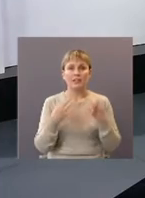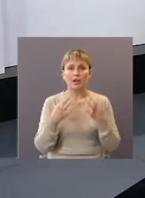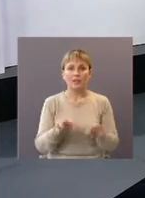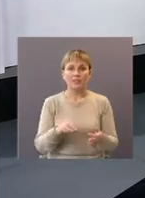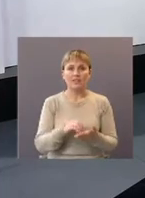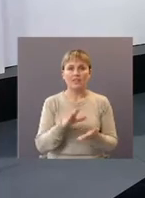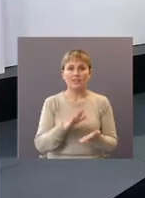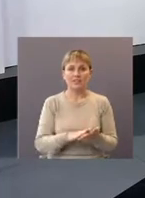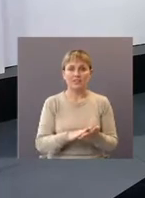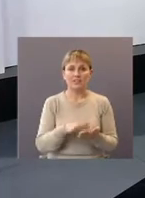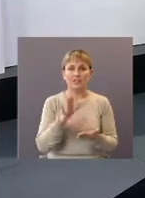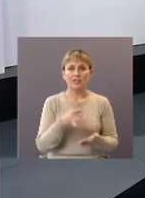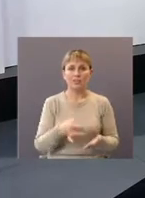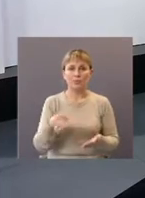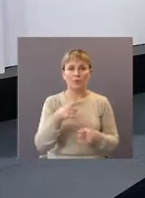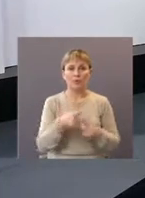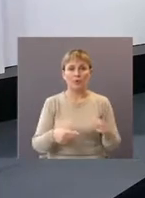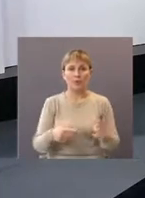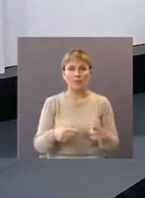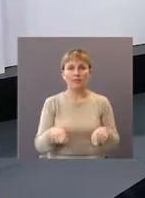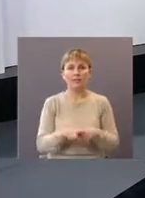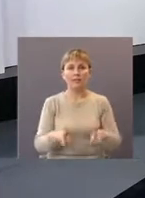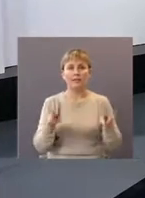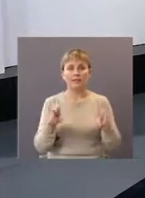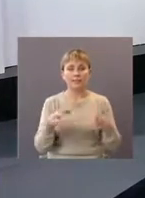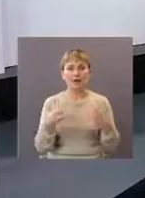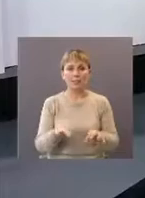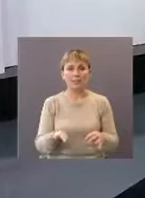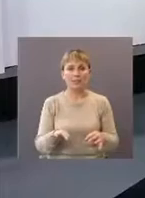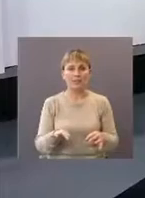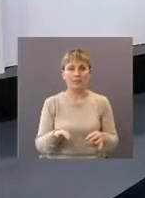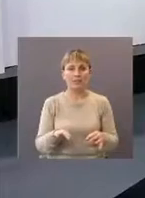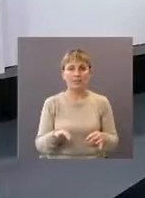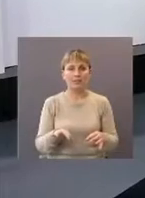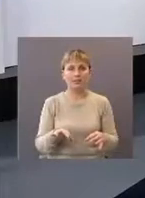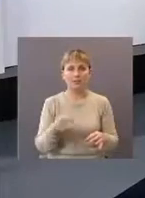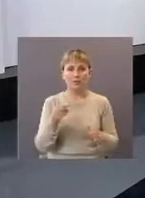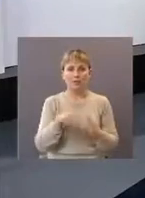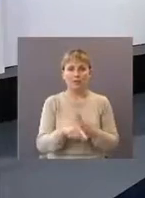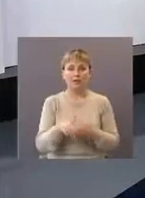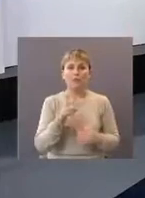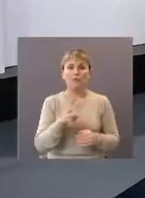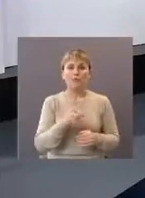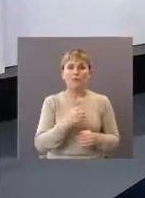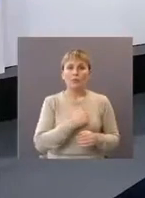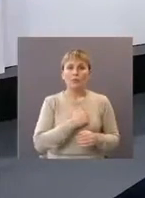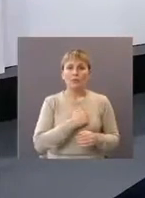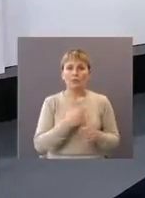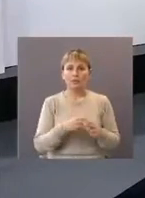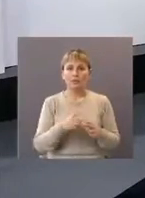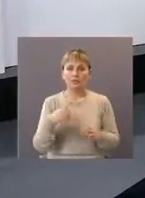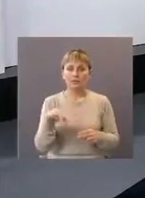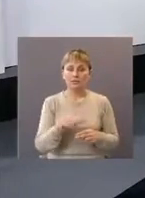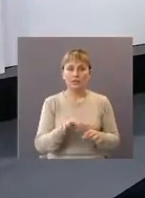зафиксировано в республике. Половина из них так называемые амнистии капитала. Кого помилуют на сей раз на неделе,